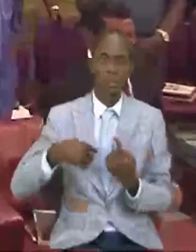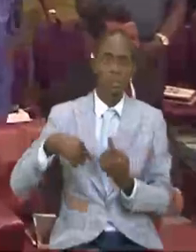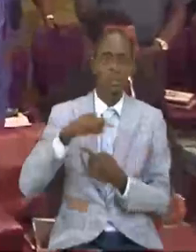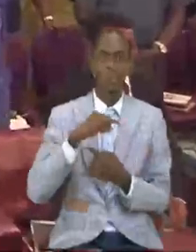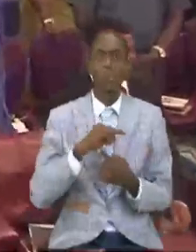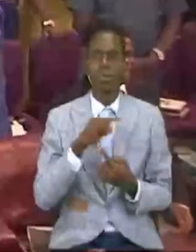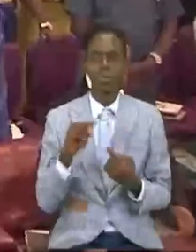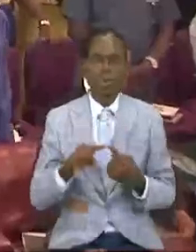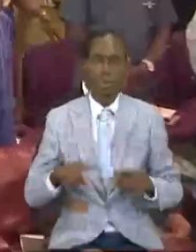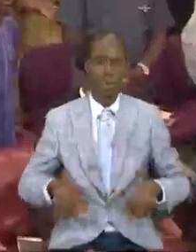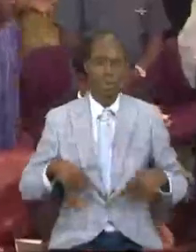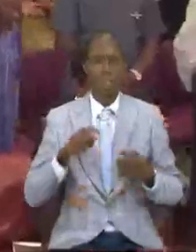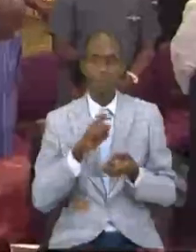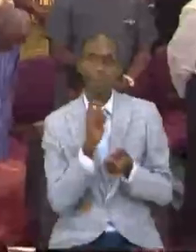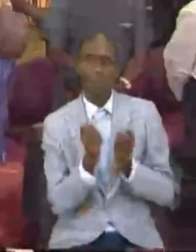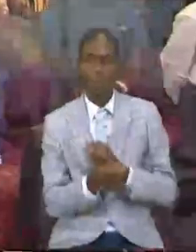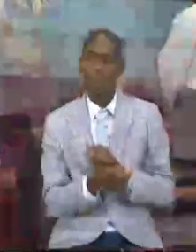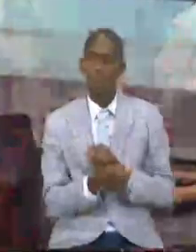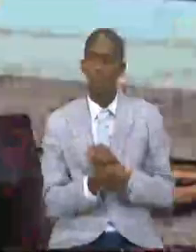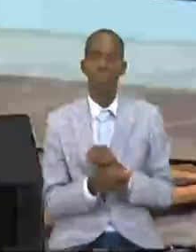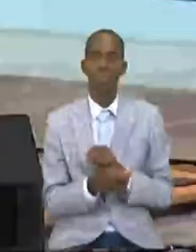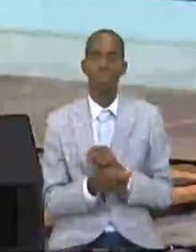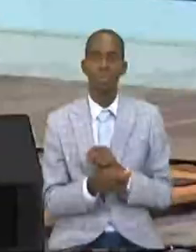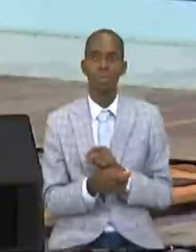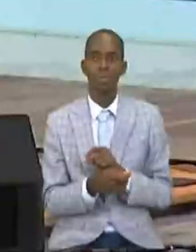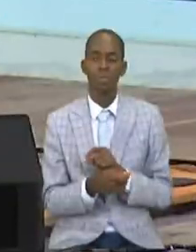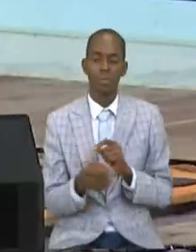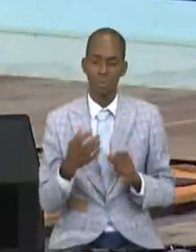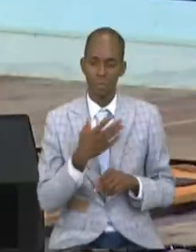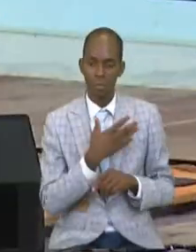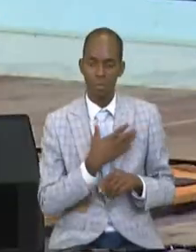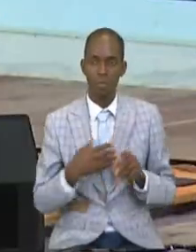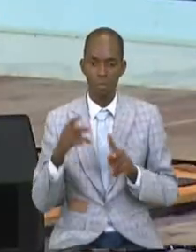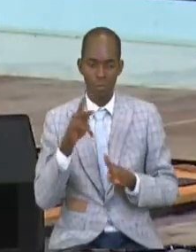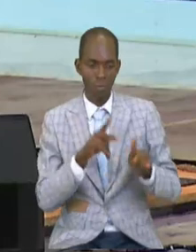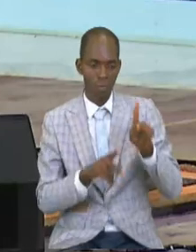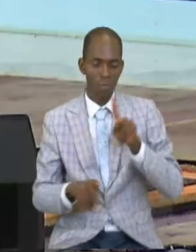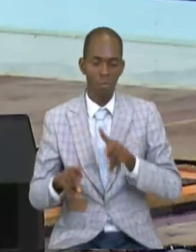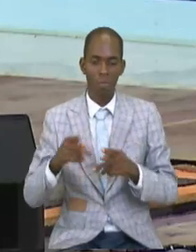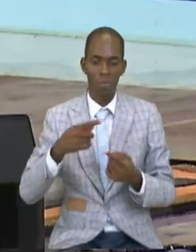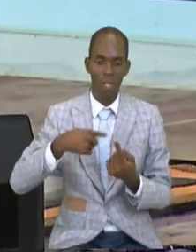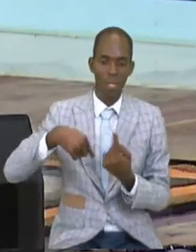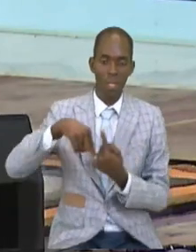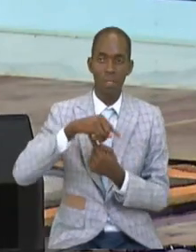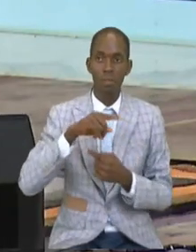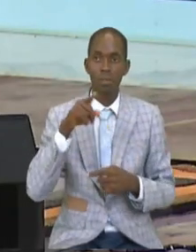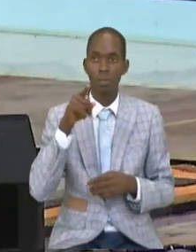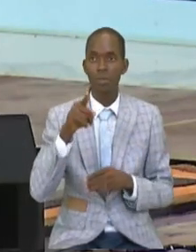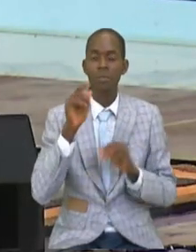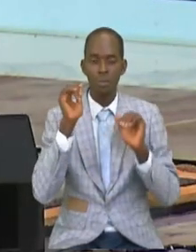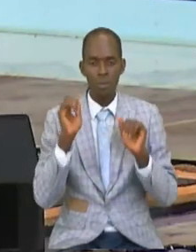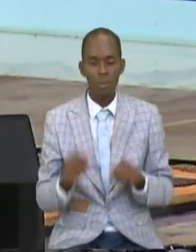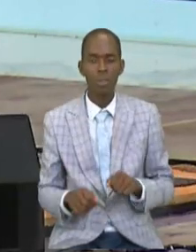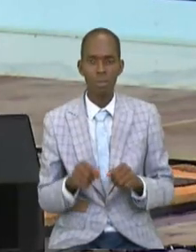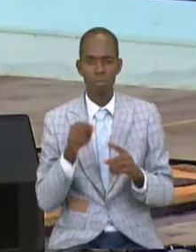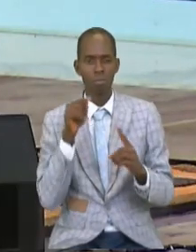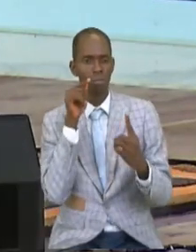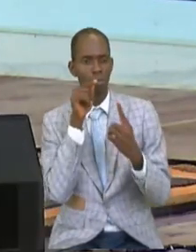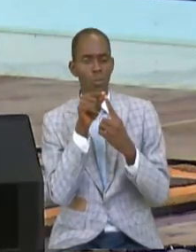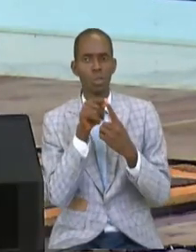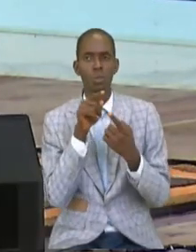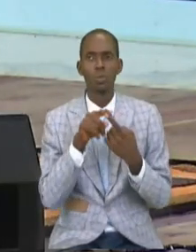lorsque votre vie est régénérée, Et même les gens autour de